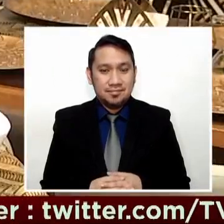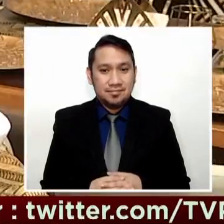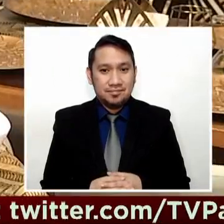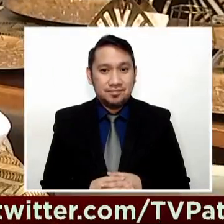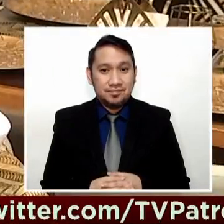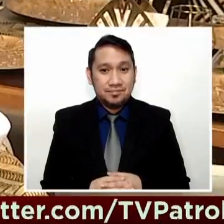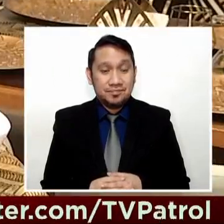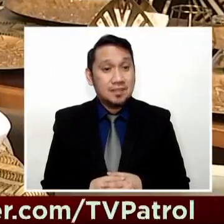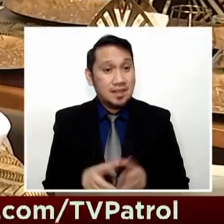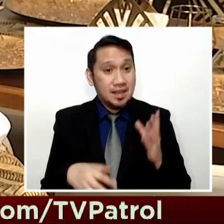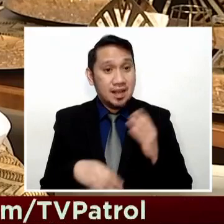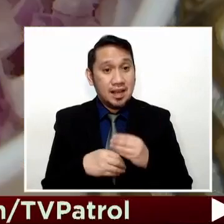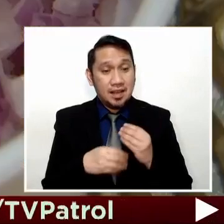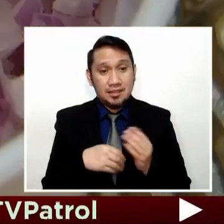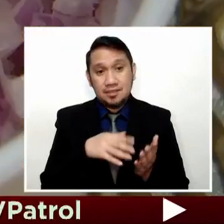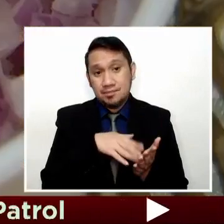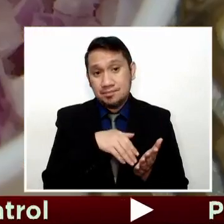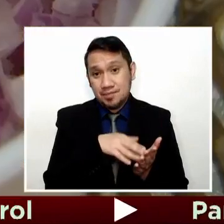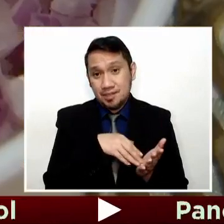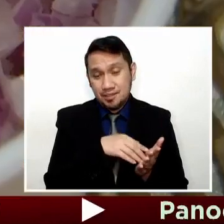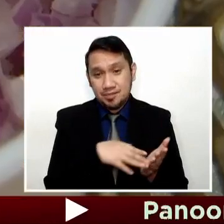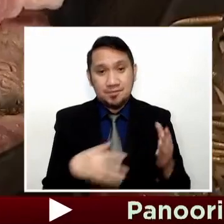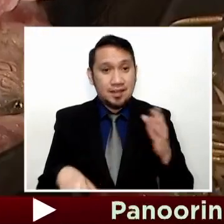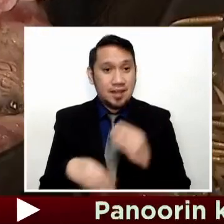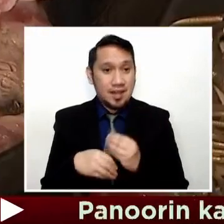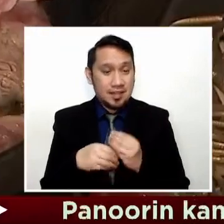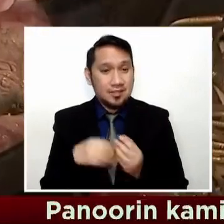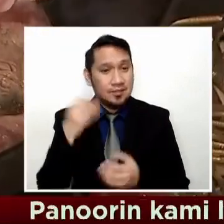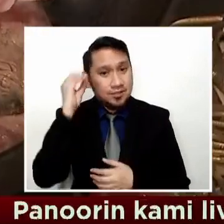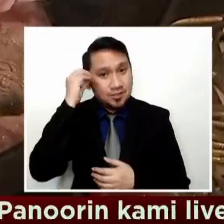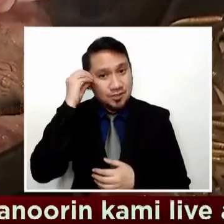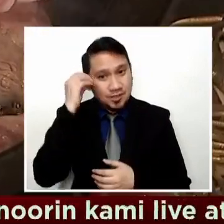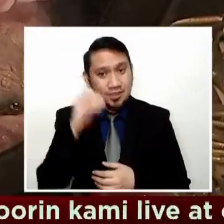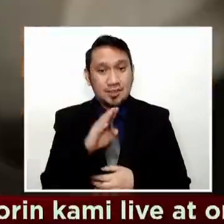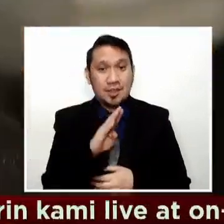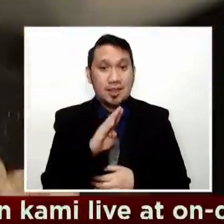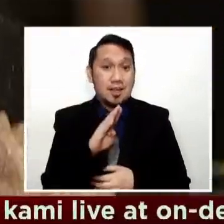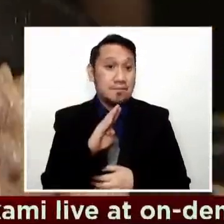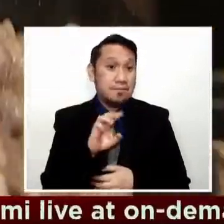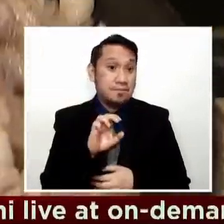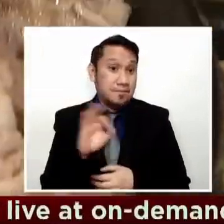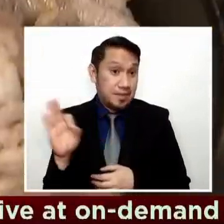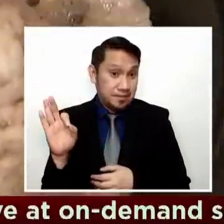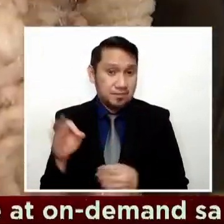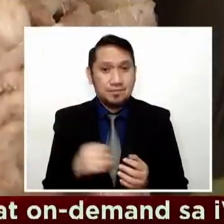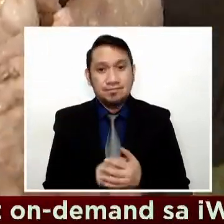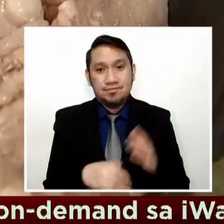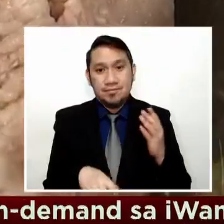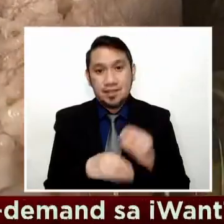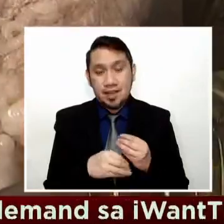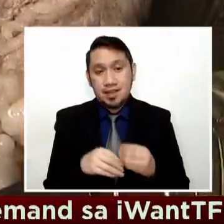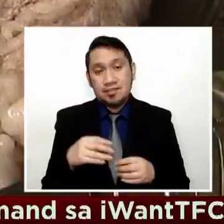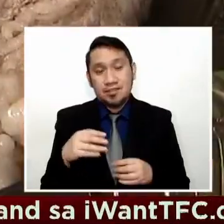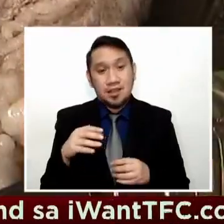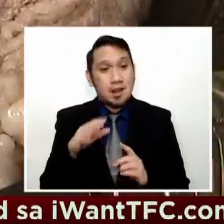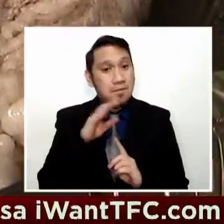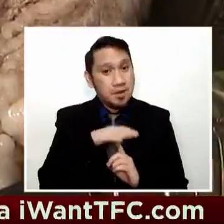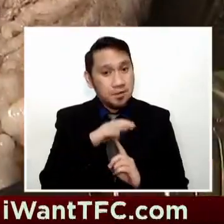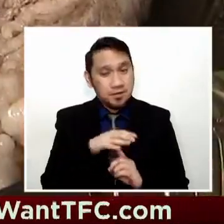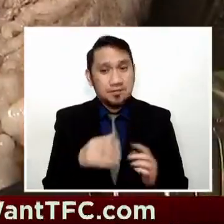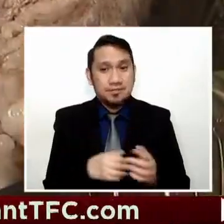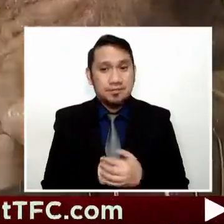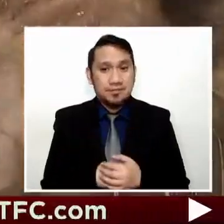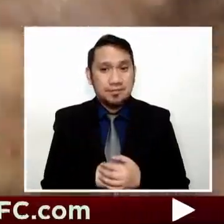Maglagay ng butter sa sizzling plate. Ilagay ang sibuyas at beef short plate. Tapos ilagay ang mushrooms at timplahan ng